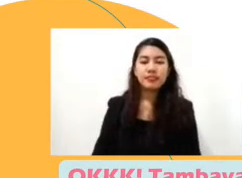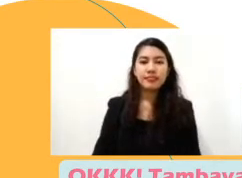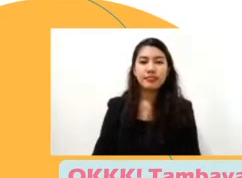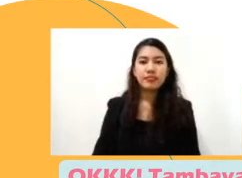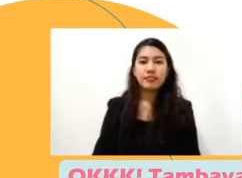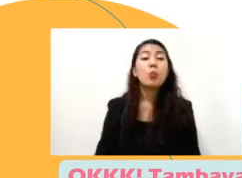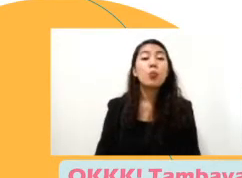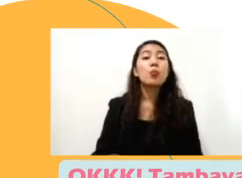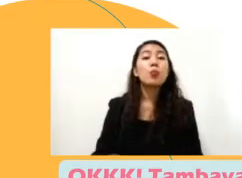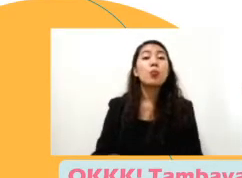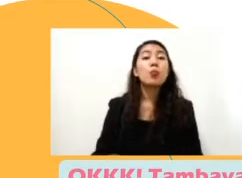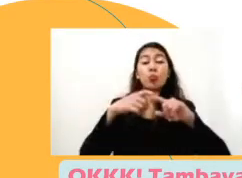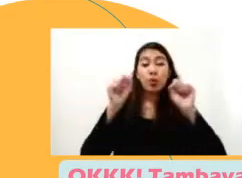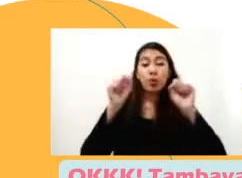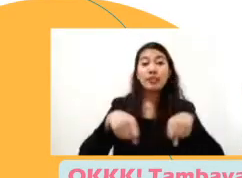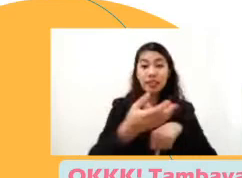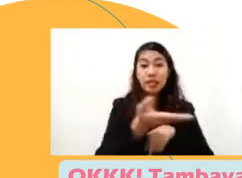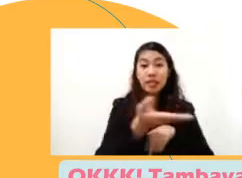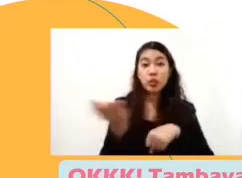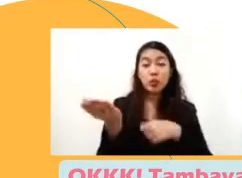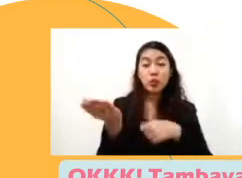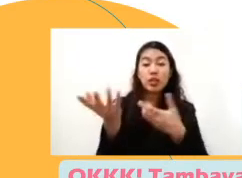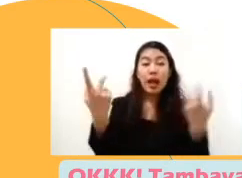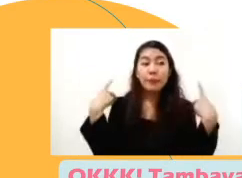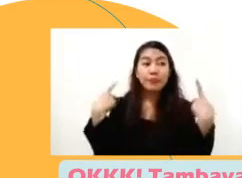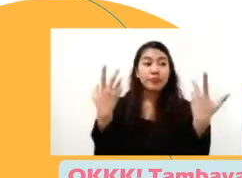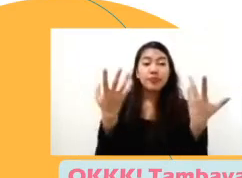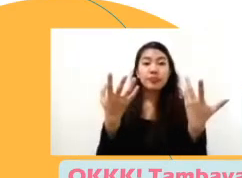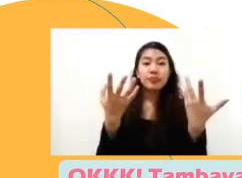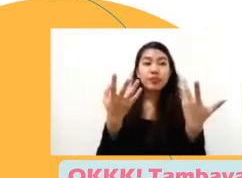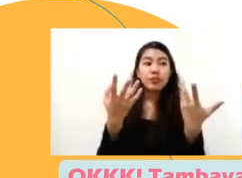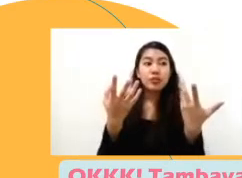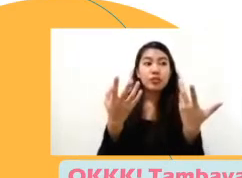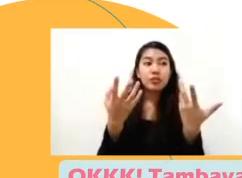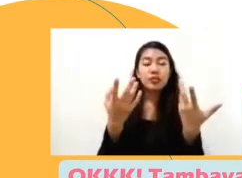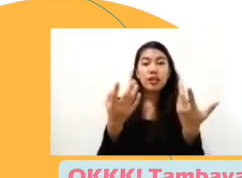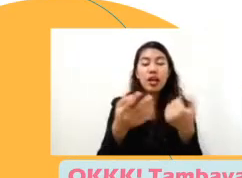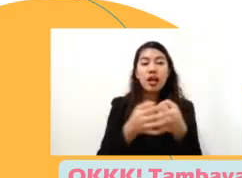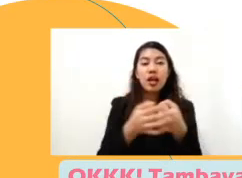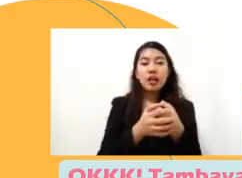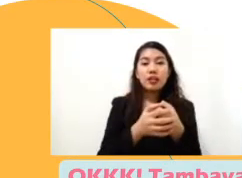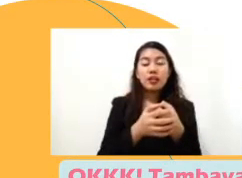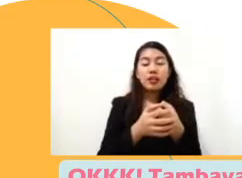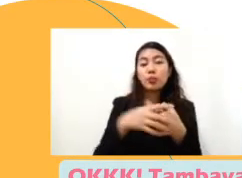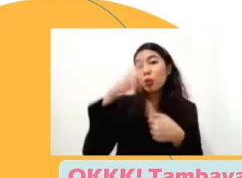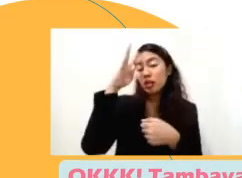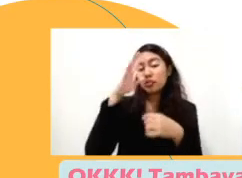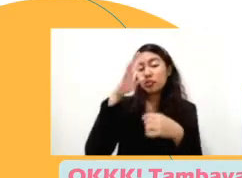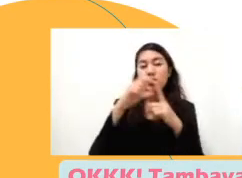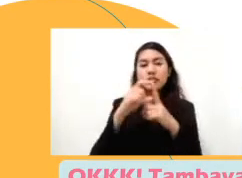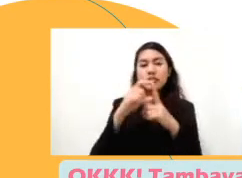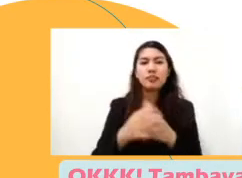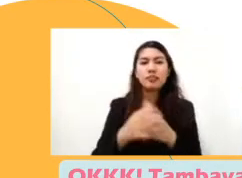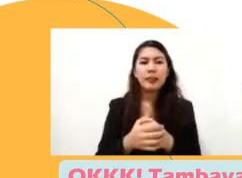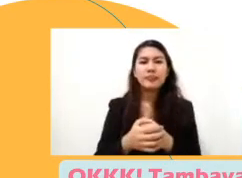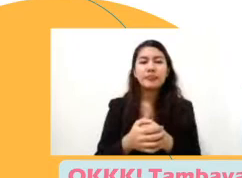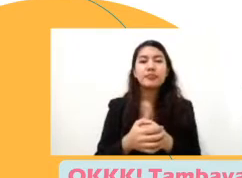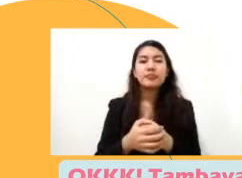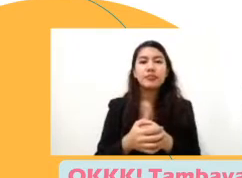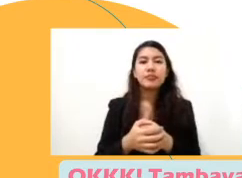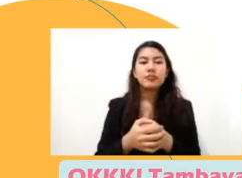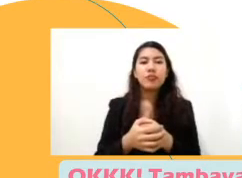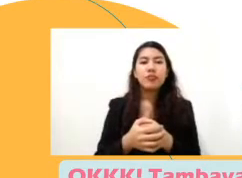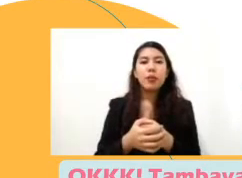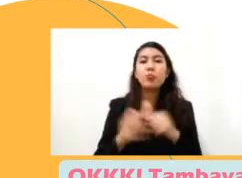bilang hindi naman lahat ay musiko at tumutugtog. Again, sabi nga, pwedeng found objects,